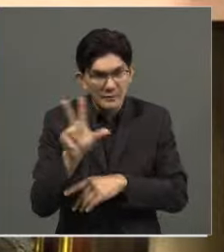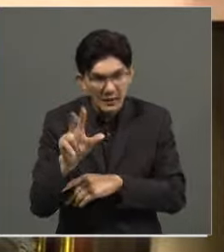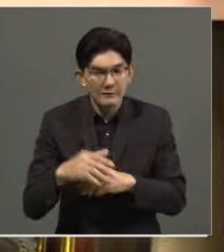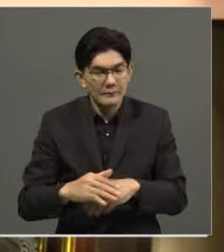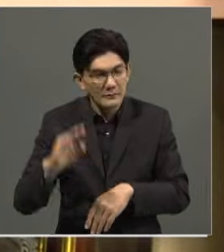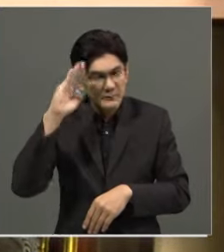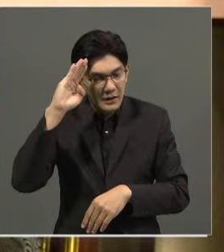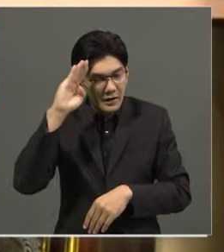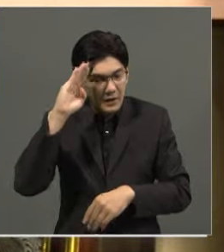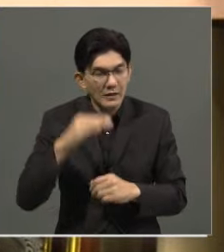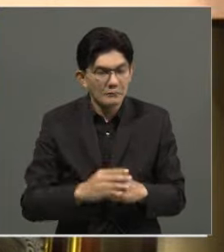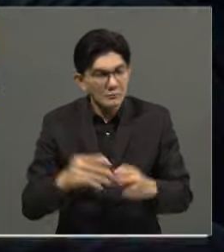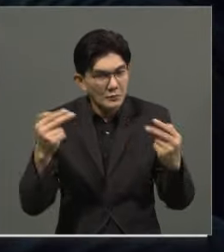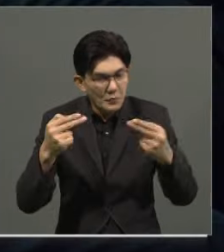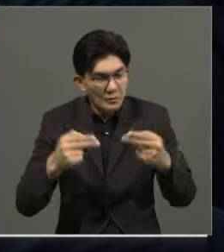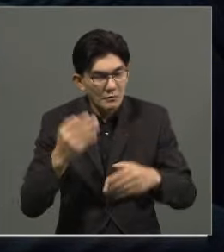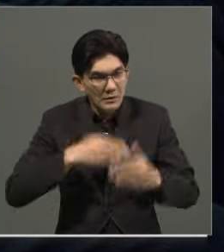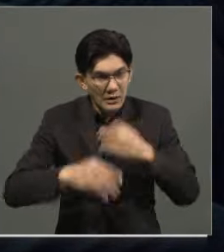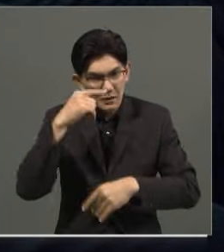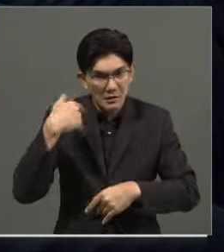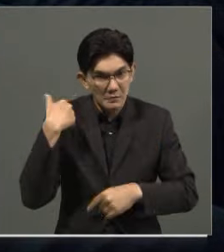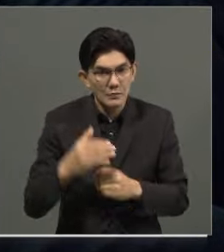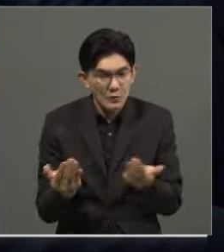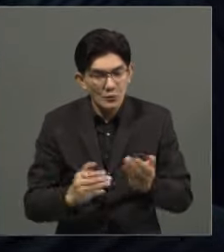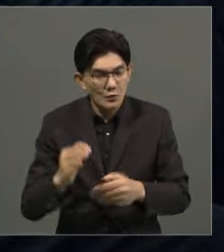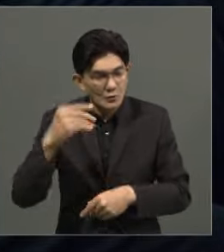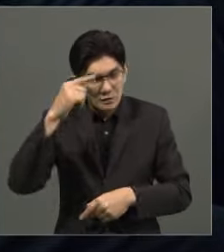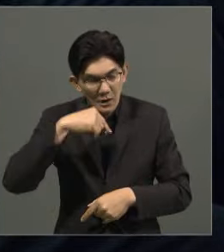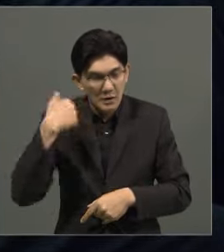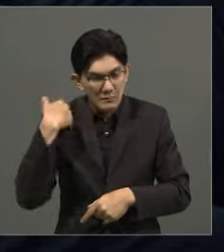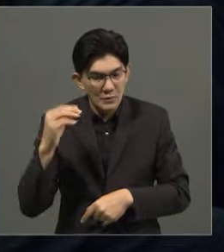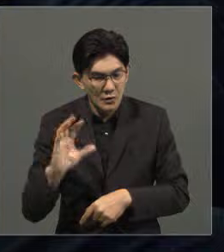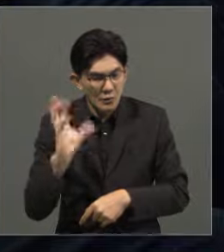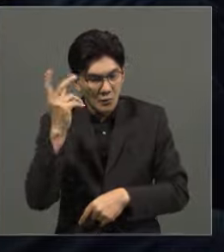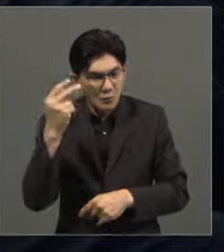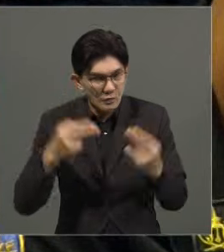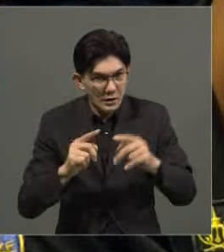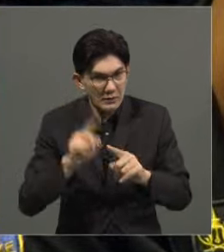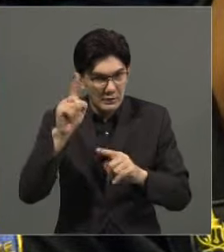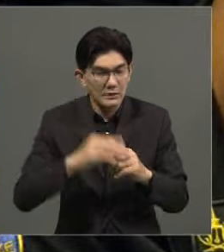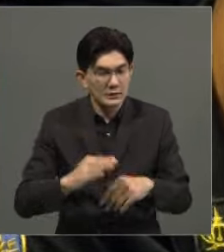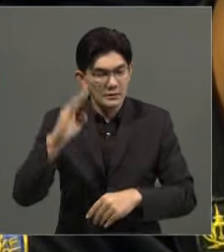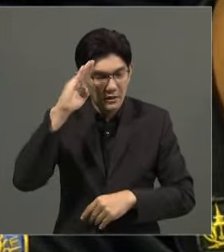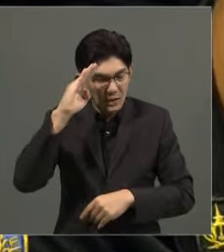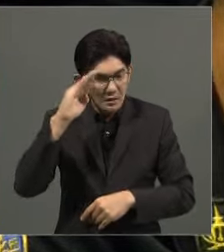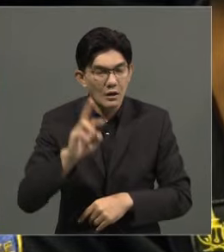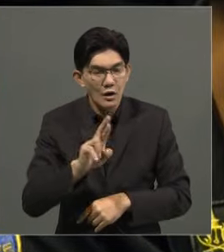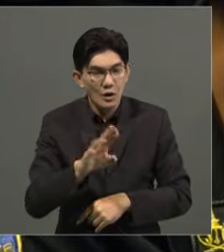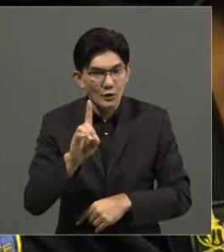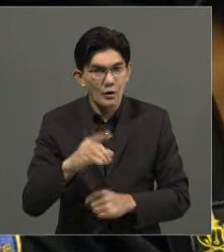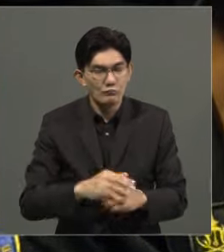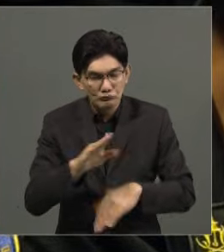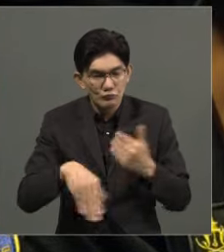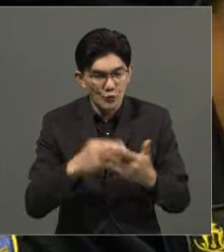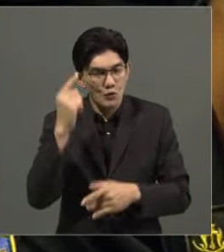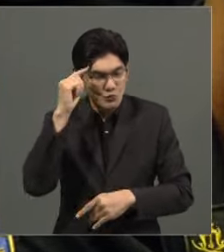หารผ่านศึกพิการแห่งประเทศไทยทายาททหารอาสาสงครามโลกครั้งที่1และนักศึกษาวิชาทหารเพื่อให้เยาวชนได้รับ